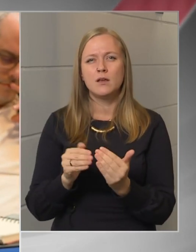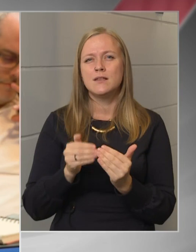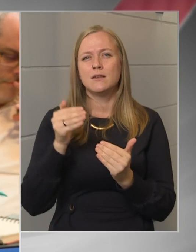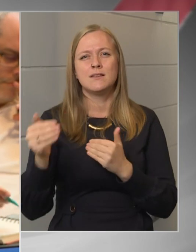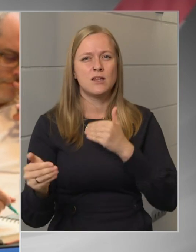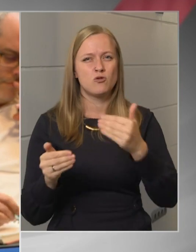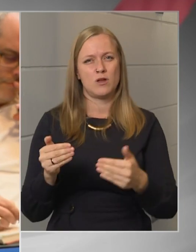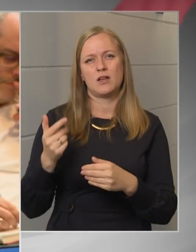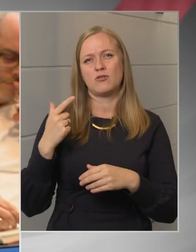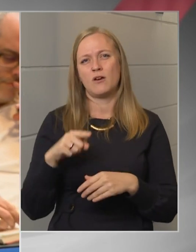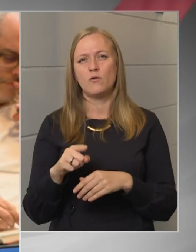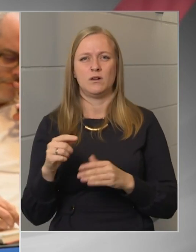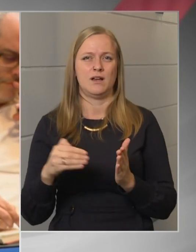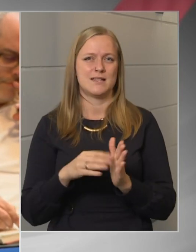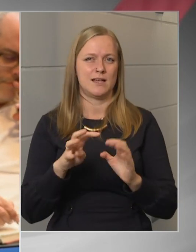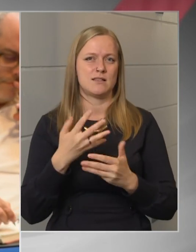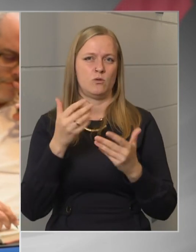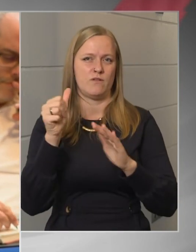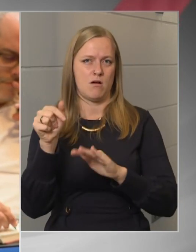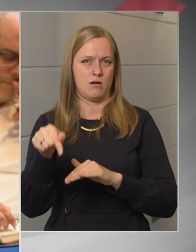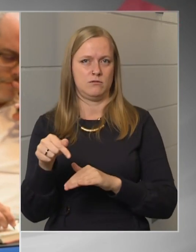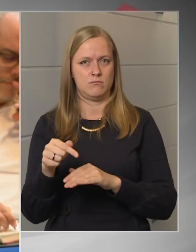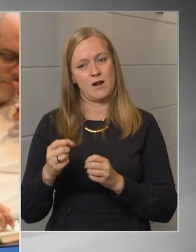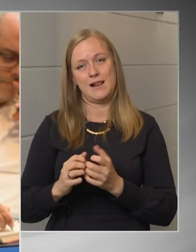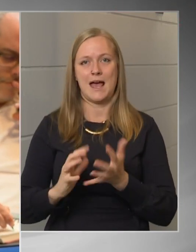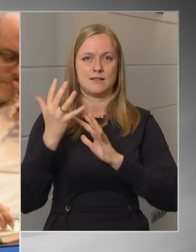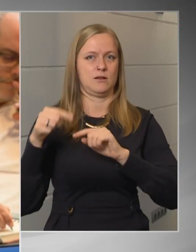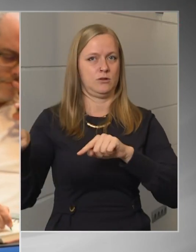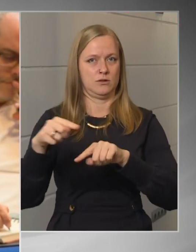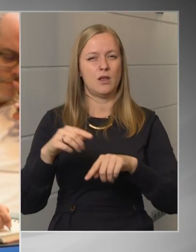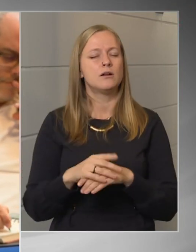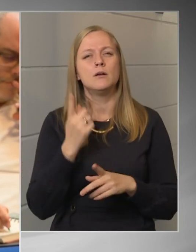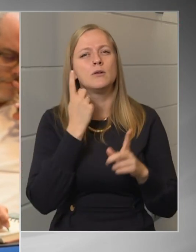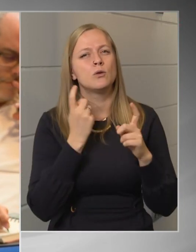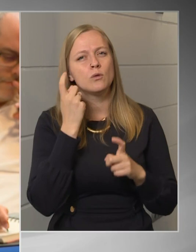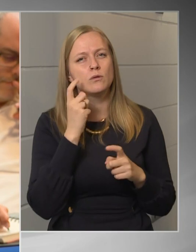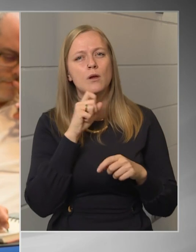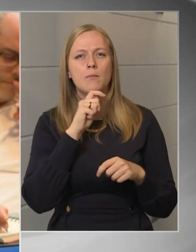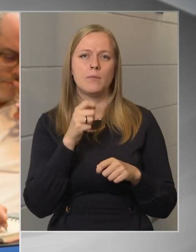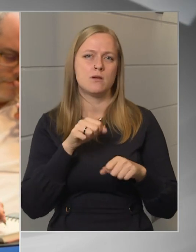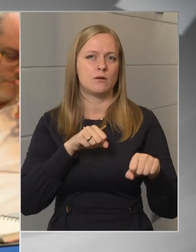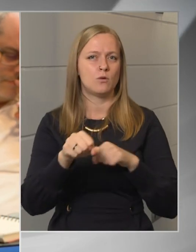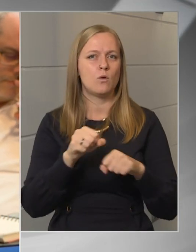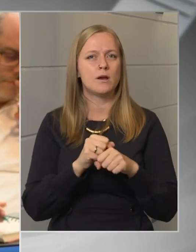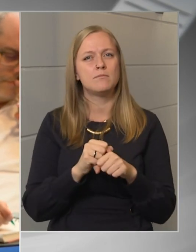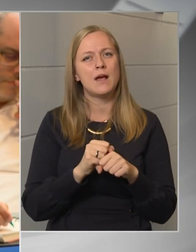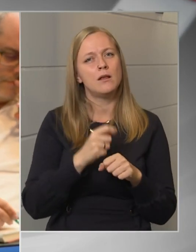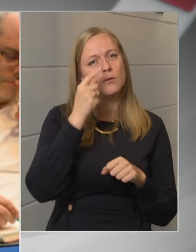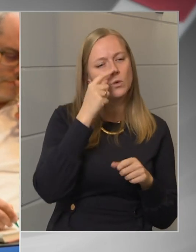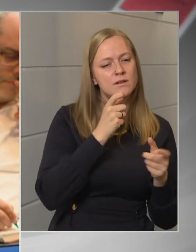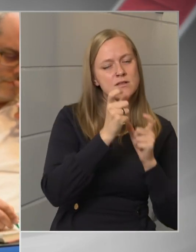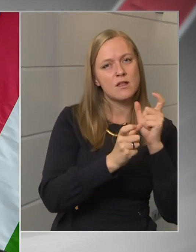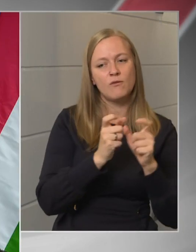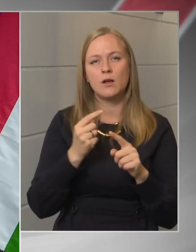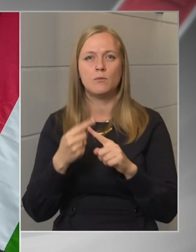fasiszták lázattak 1956-ban. Mi a magyar kormány álláspontja, hogyan értékelik Putyin szavait, illetve a tankönyvet?